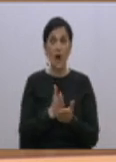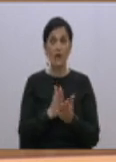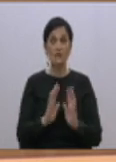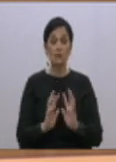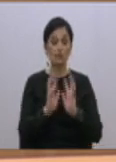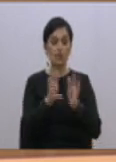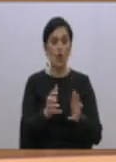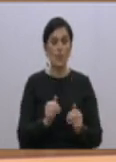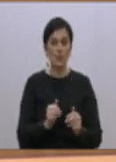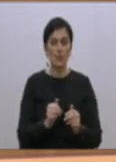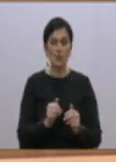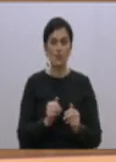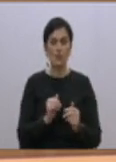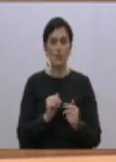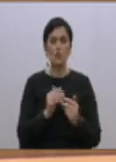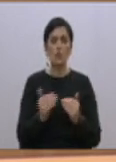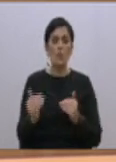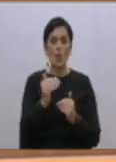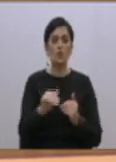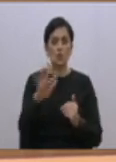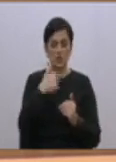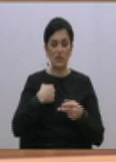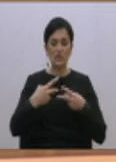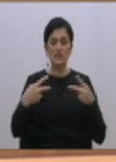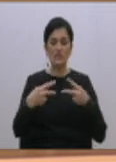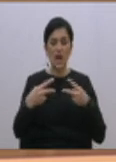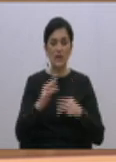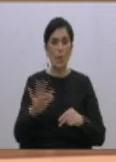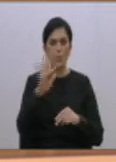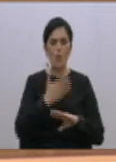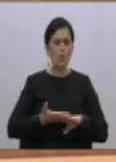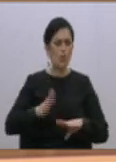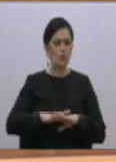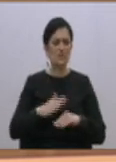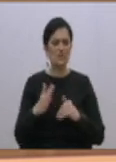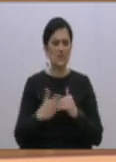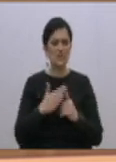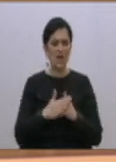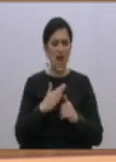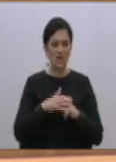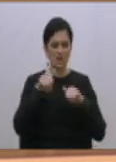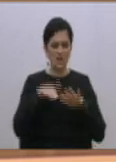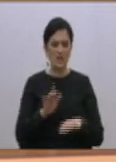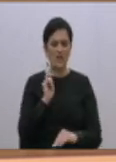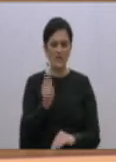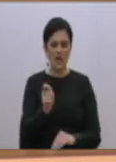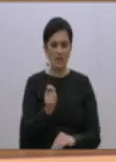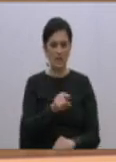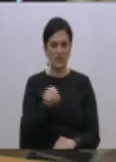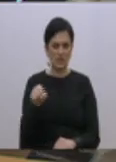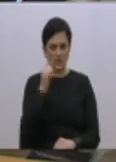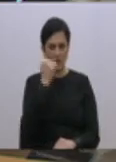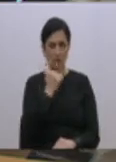მსოფლიოს მოცინავე ქვეყნებს და ჩვენ სტრატეგიულ პარტნიორს, რომლებმაც უმძიმესი საჭელი და ვერდიქტი გამოუტანეს მათ. დიდი მადლობა.